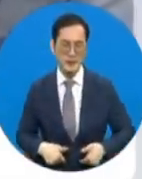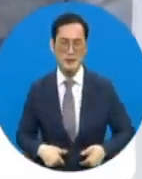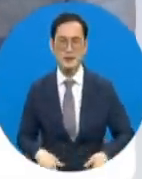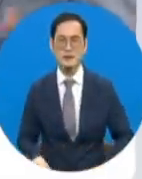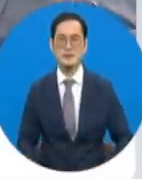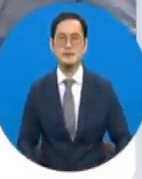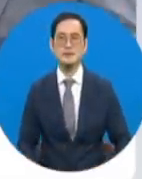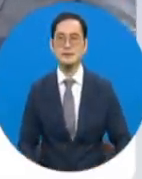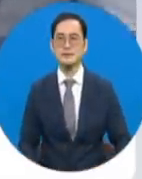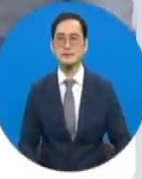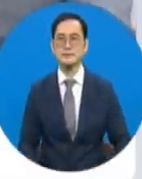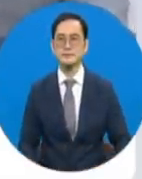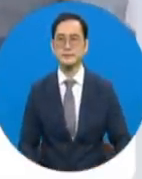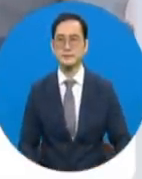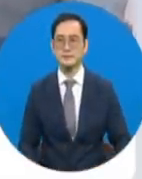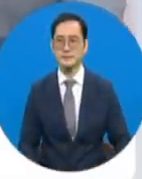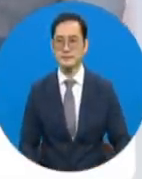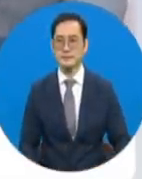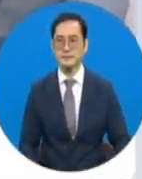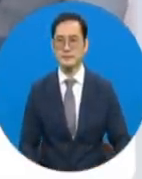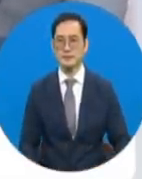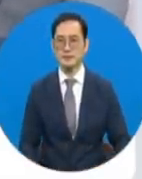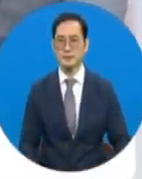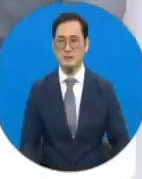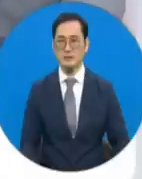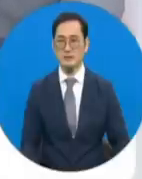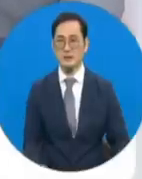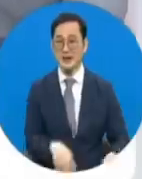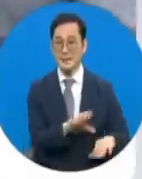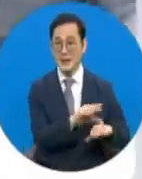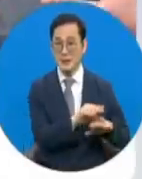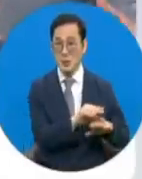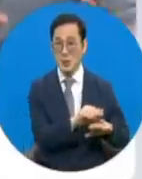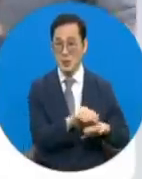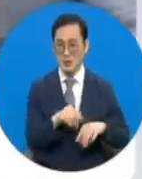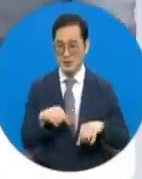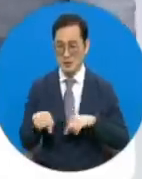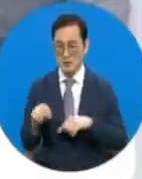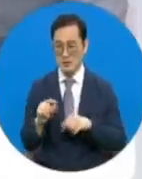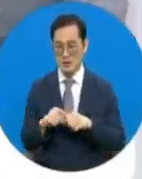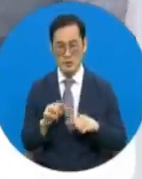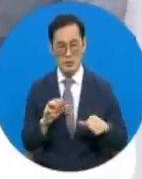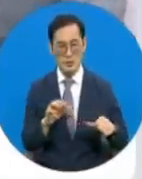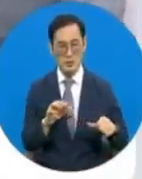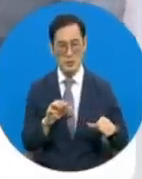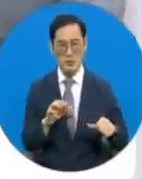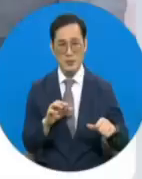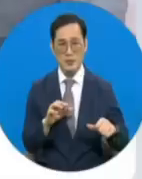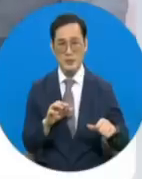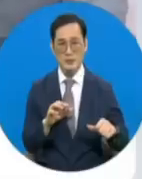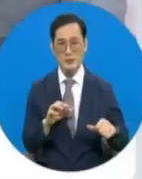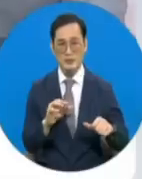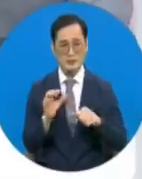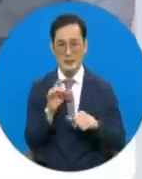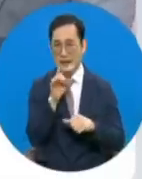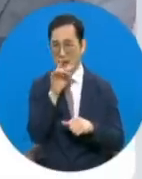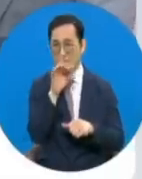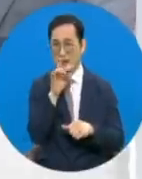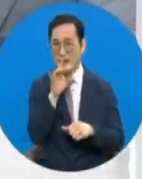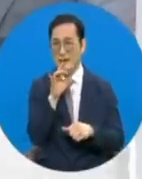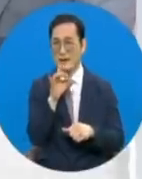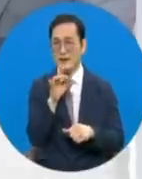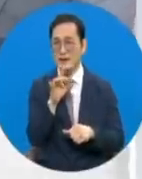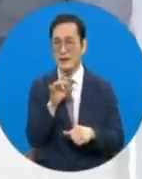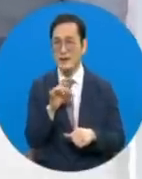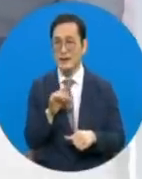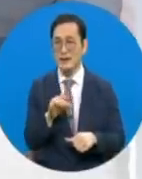있거든요. 최소한 정치에 어느 정도 뭐 당과 연관돼 있는 사람을 보낸 건 좋습니다만은 말하자면